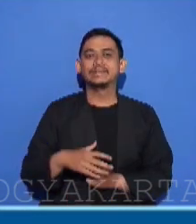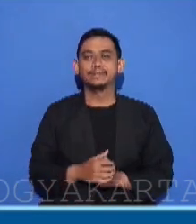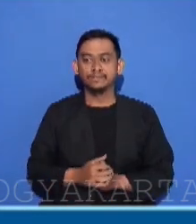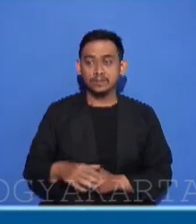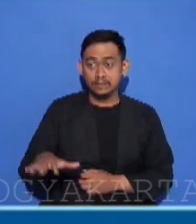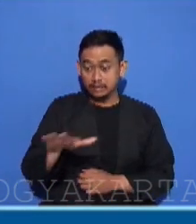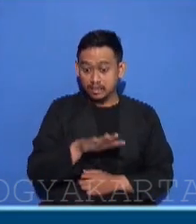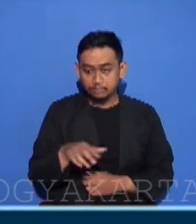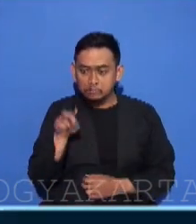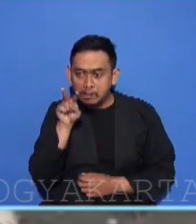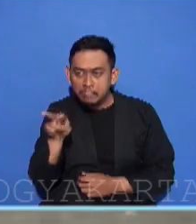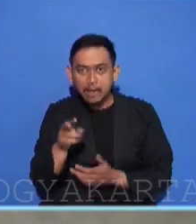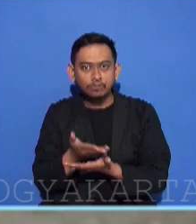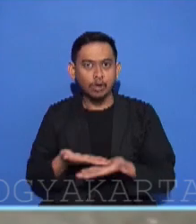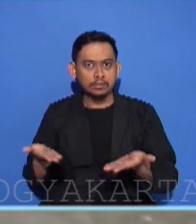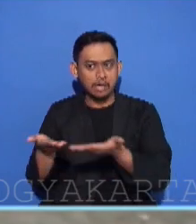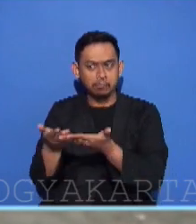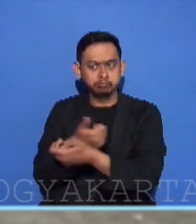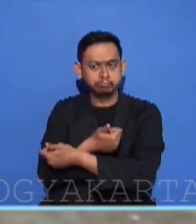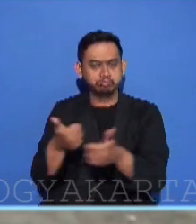ekosistem sartoker Sian lingkungan saget gajah